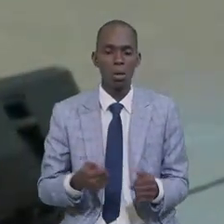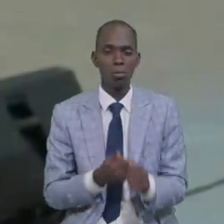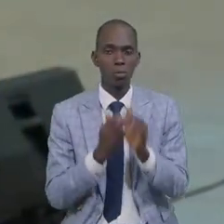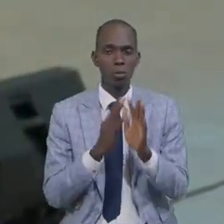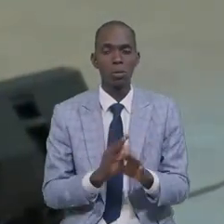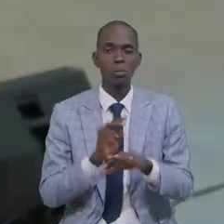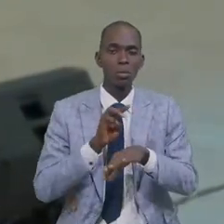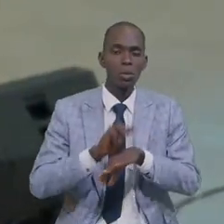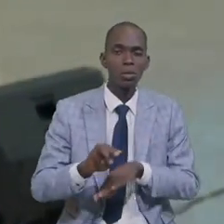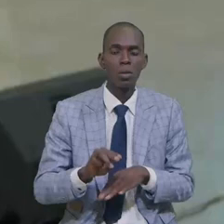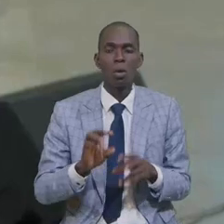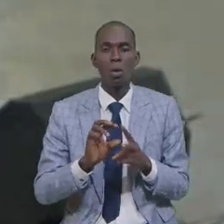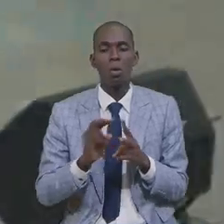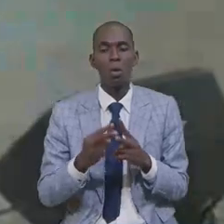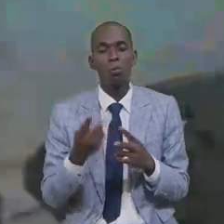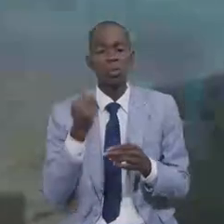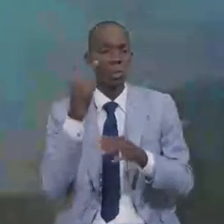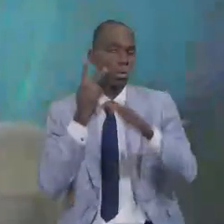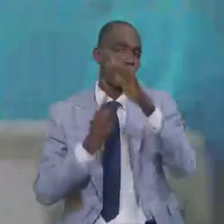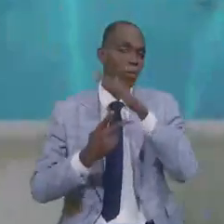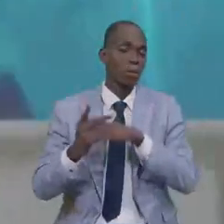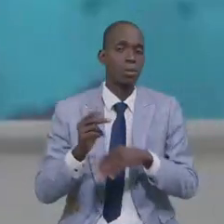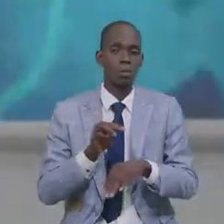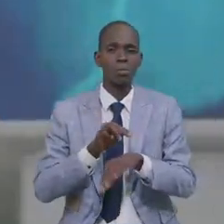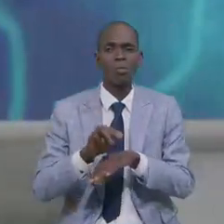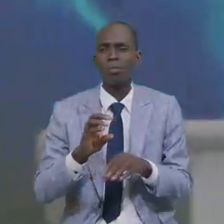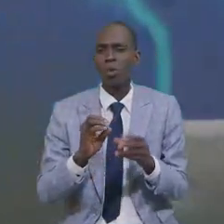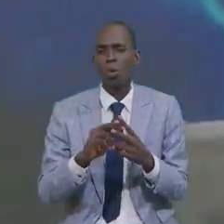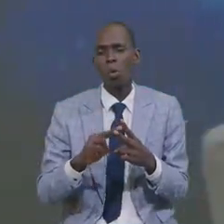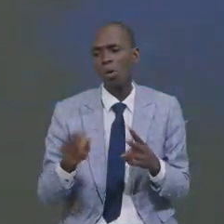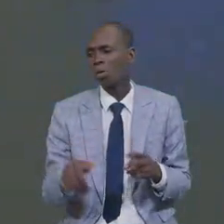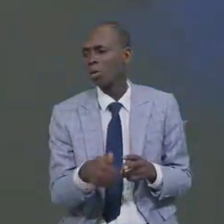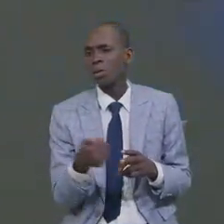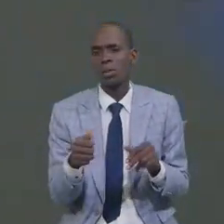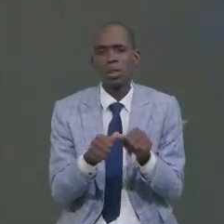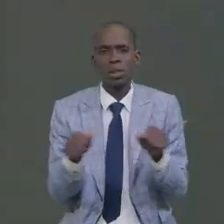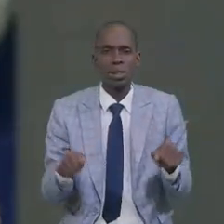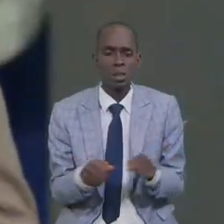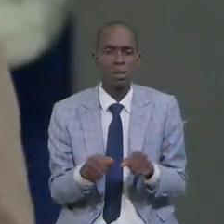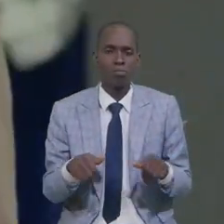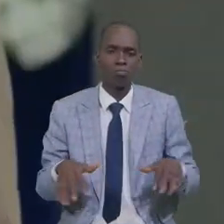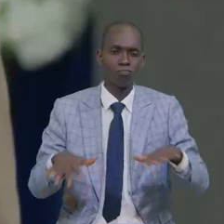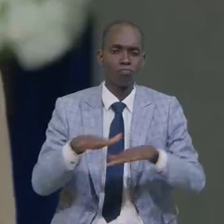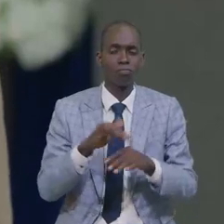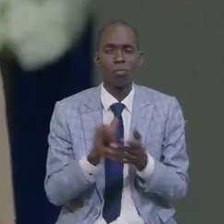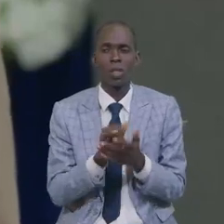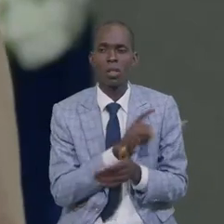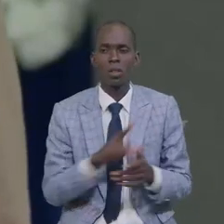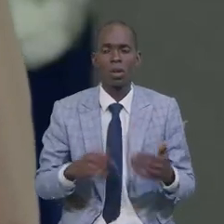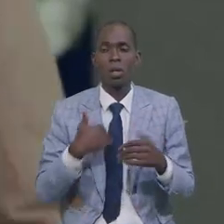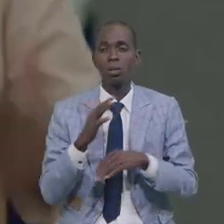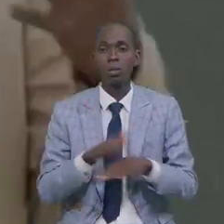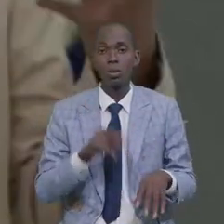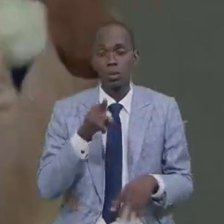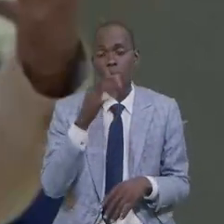ministère apostolique, ou même le ministère prophétique, ou tout autre domaine où le Seigneur t'avait appelé,